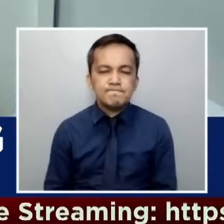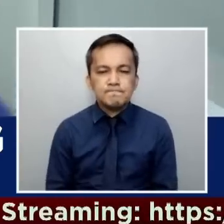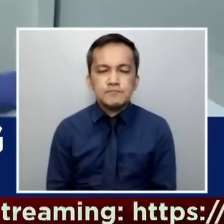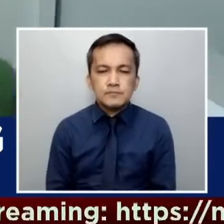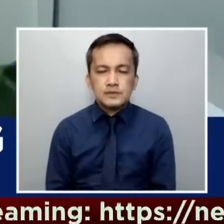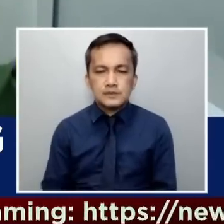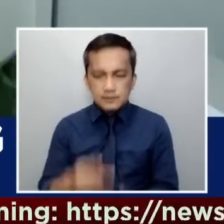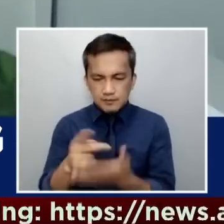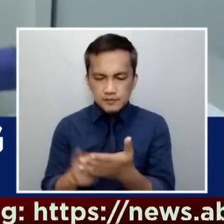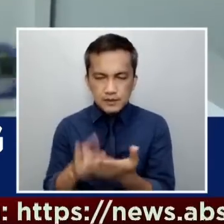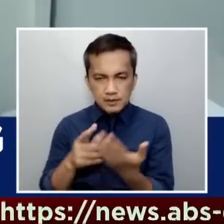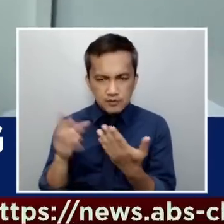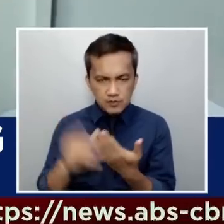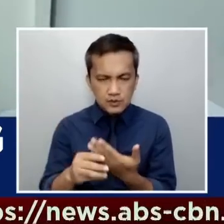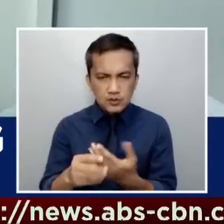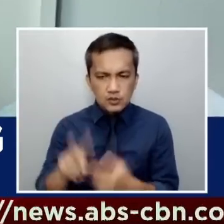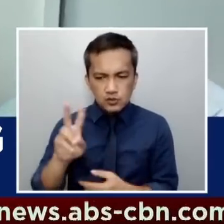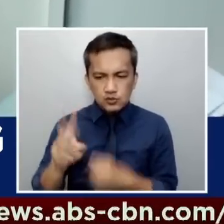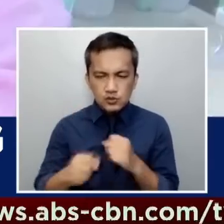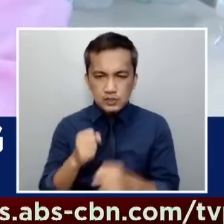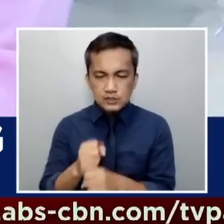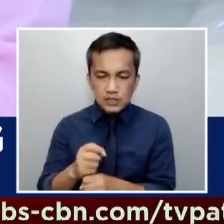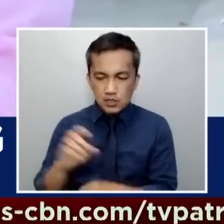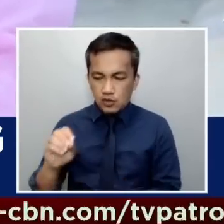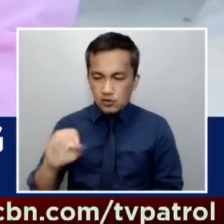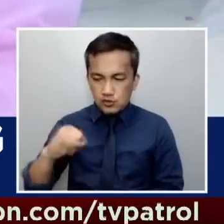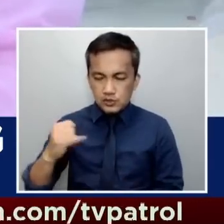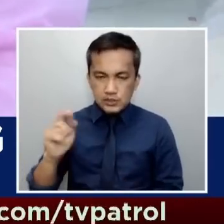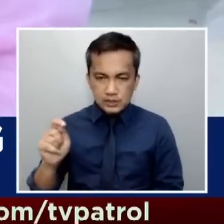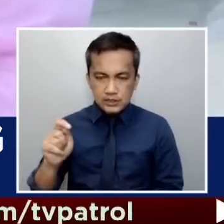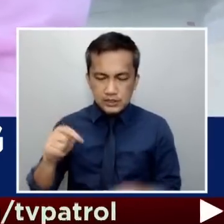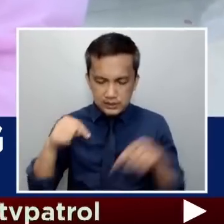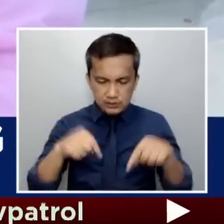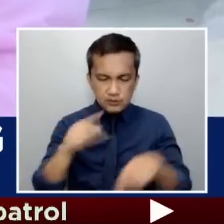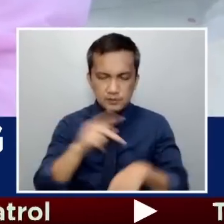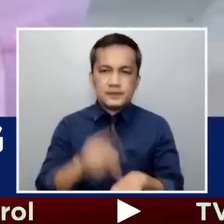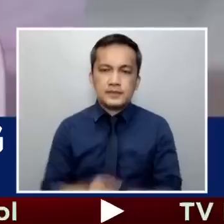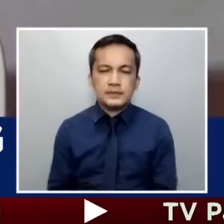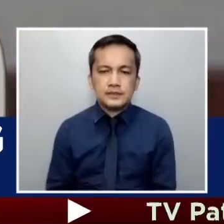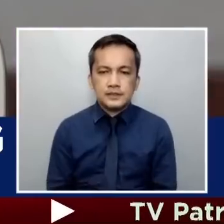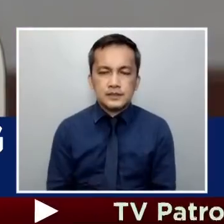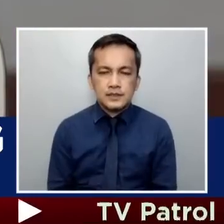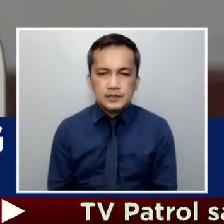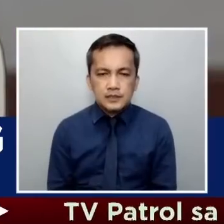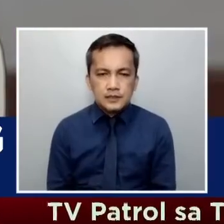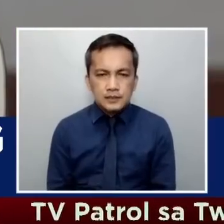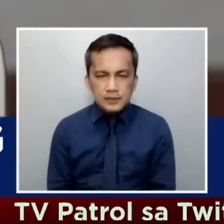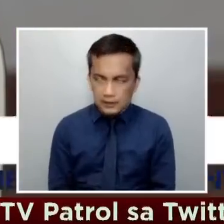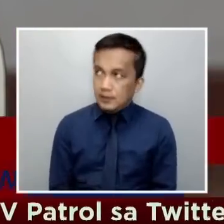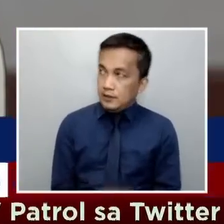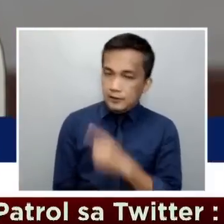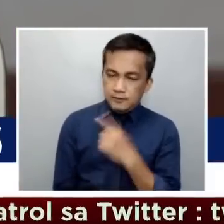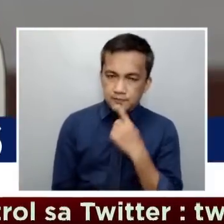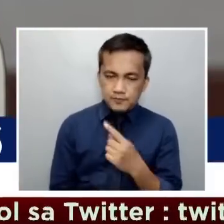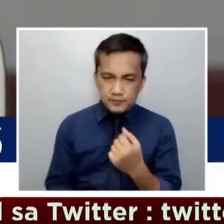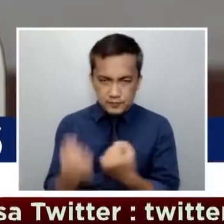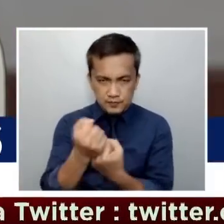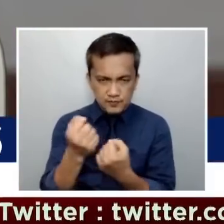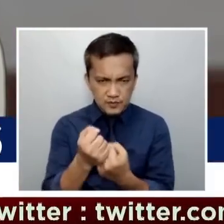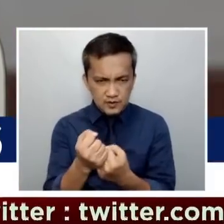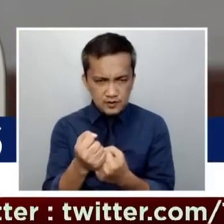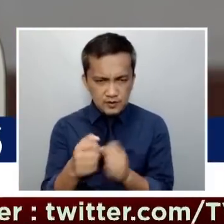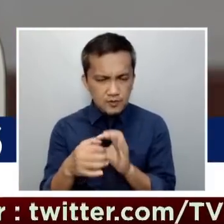ng programa ang 2 taong internship dito sa Pilipinas. Yung suporta po ay magko-cover ng annual tuition